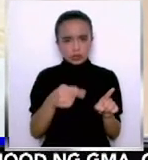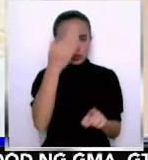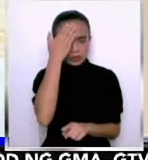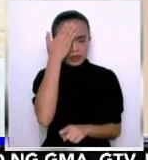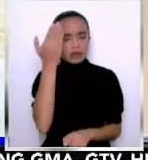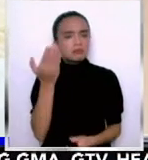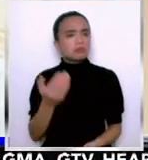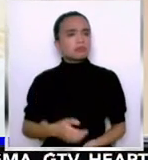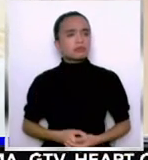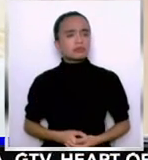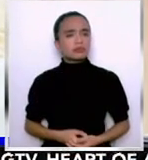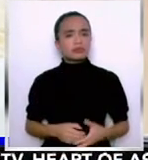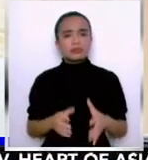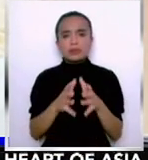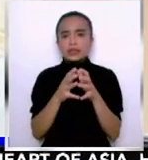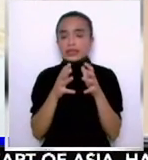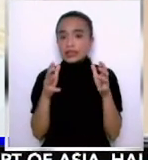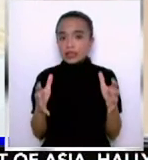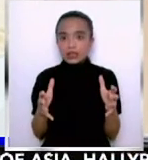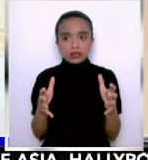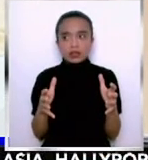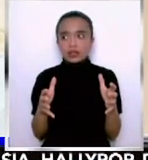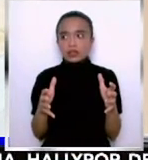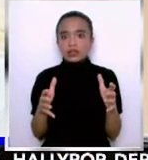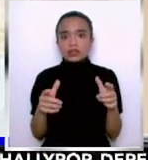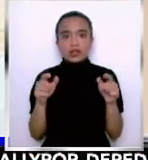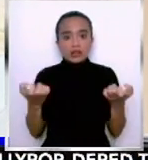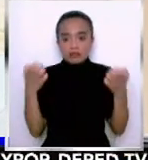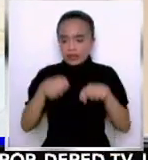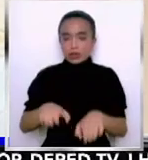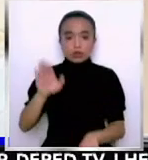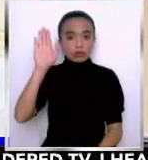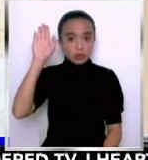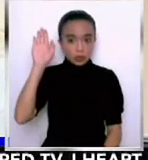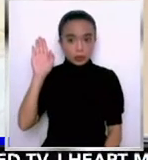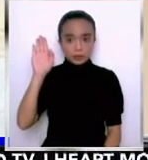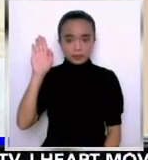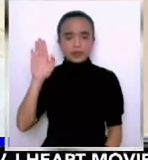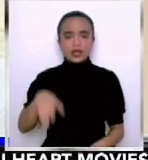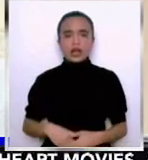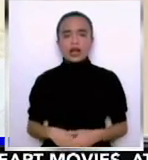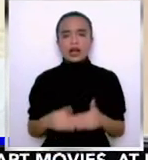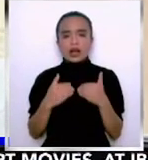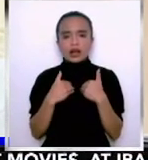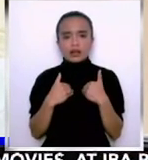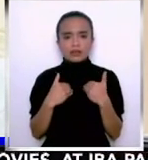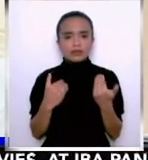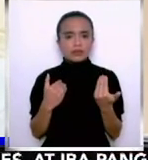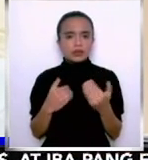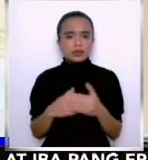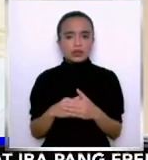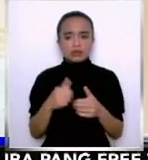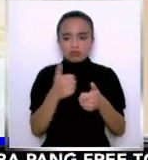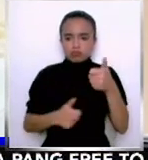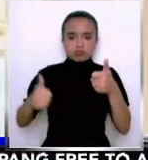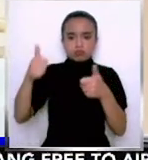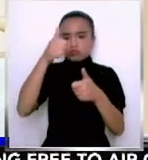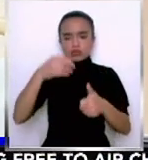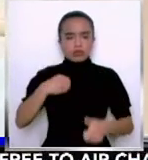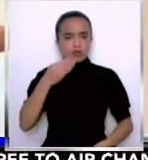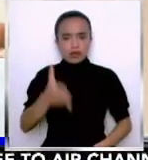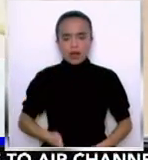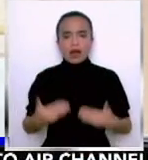malaking event itong inauguration, maiipon dyan yung mga matataas na opisyalis ng ating bansa, both